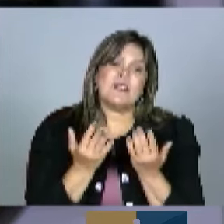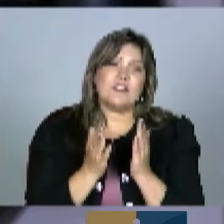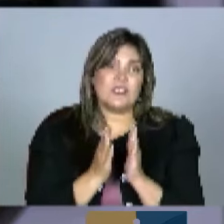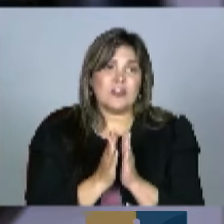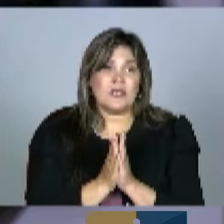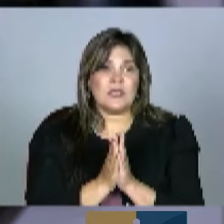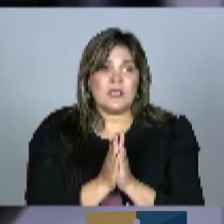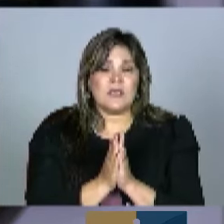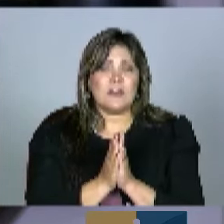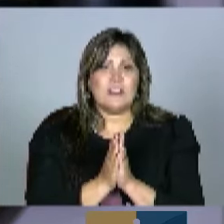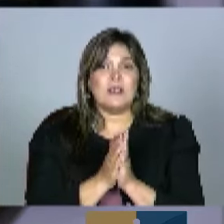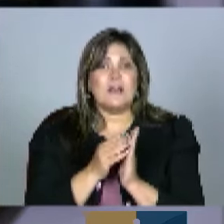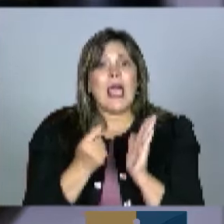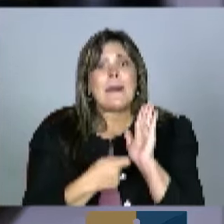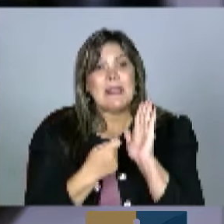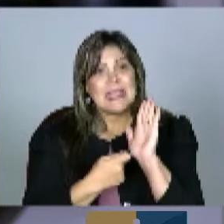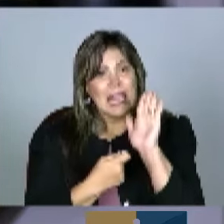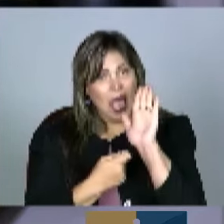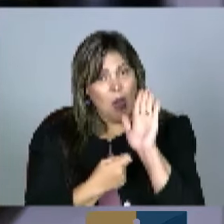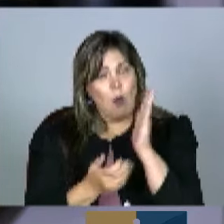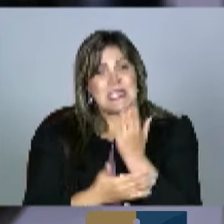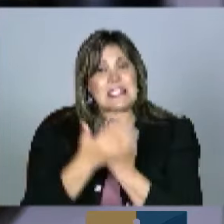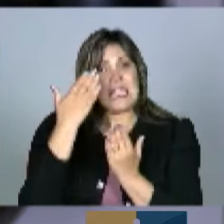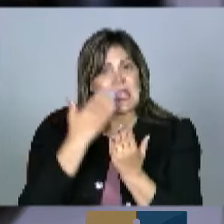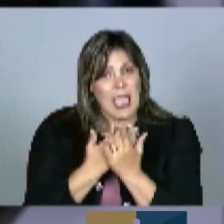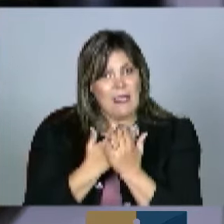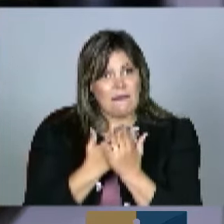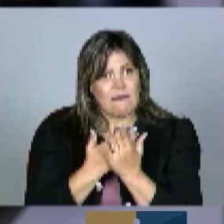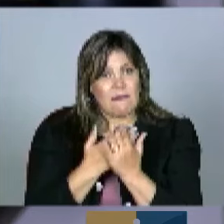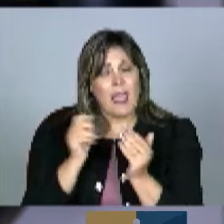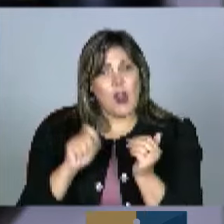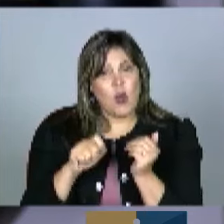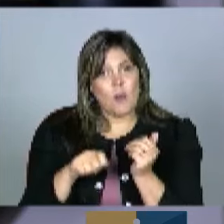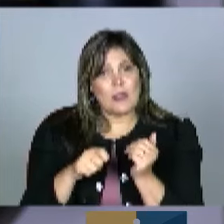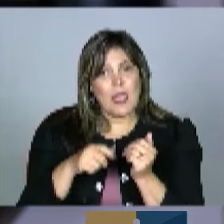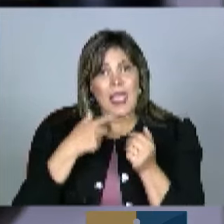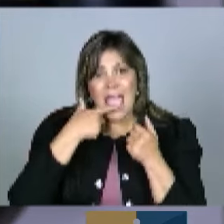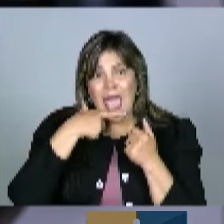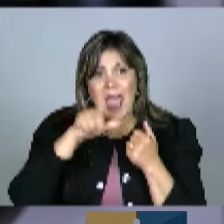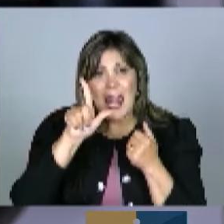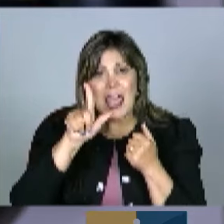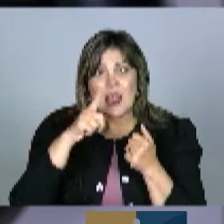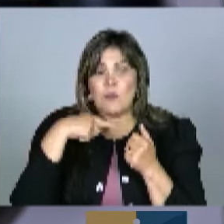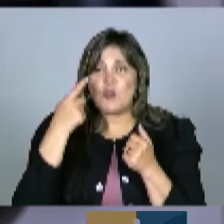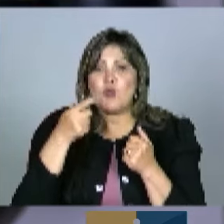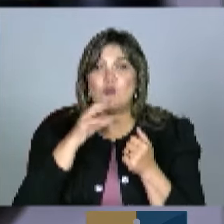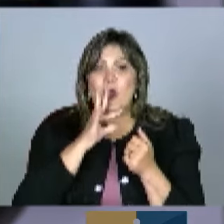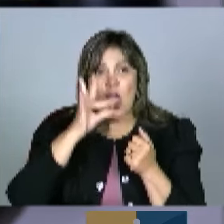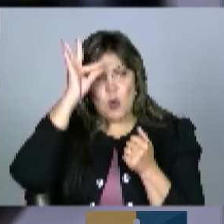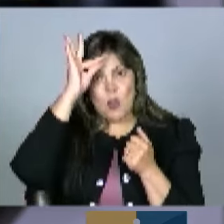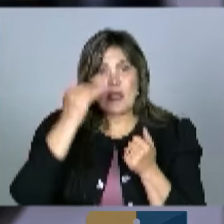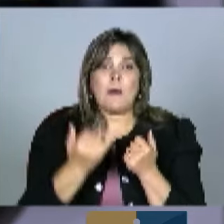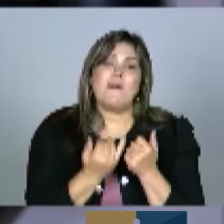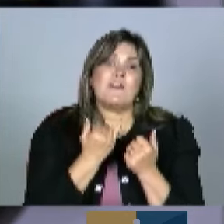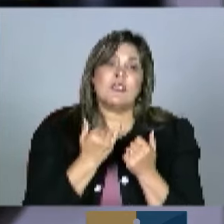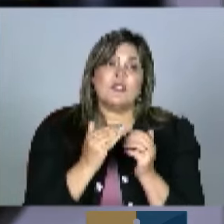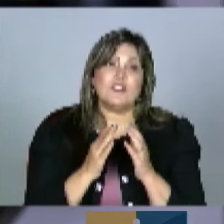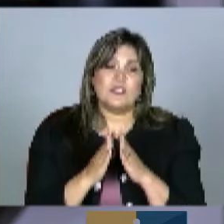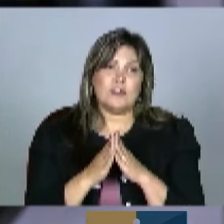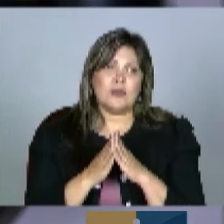دعوه استئناف عملتله استئناف على الحكم ده اه وجيت ا علينه المحضر بيقول لا ده مش موجود في العنوان ده خالص